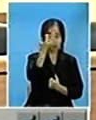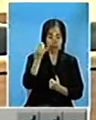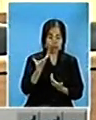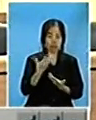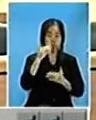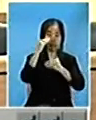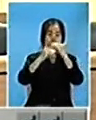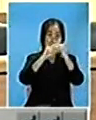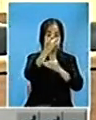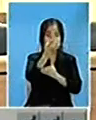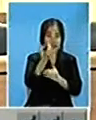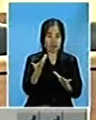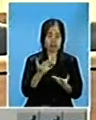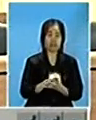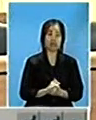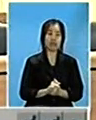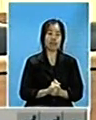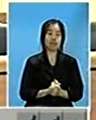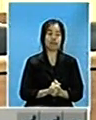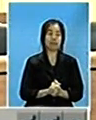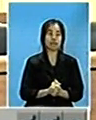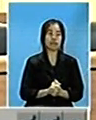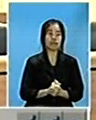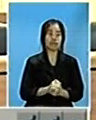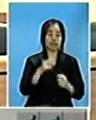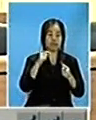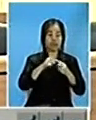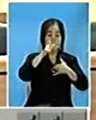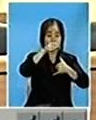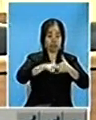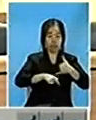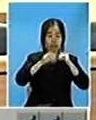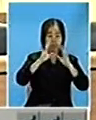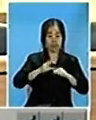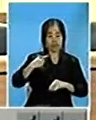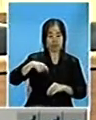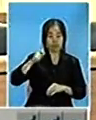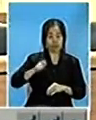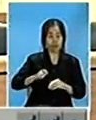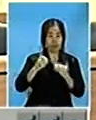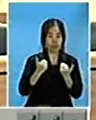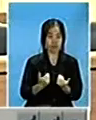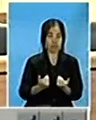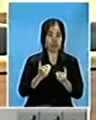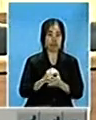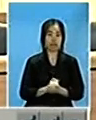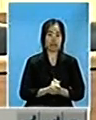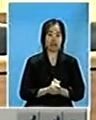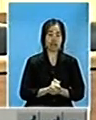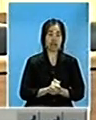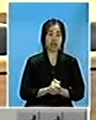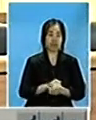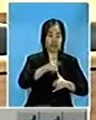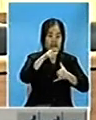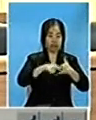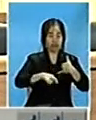ไหนเพราะฉะนั้นครับบทบาทของท่านต่อสายตาประชาชนวันนี้ท่านต้องกลับไป